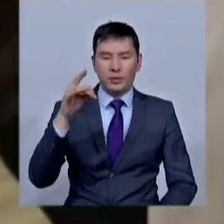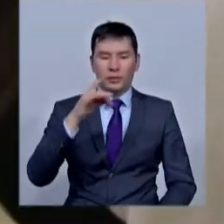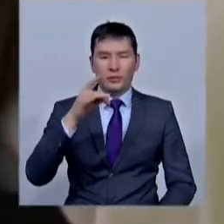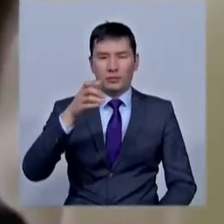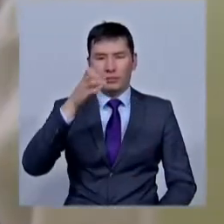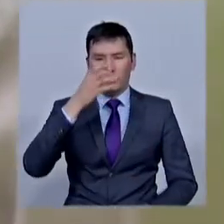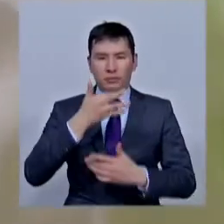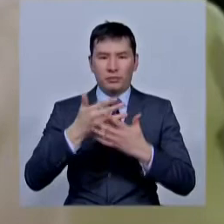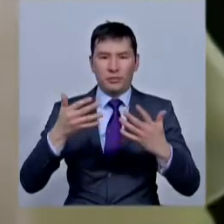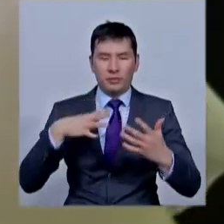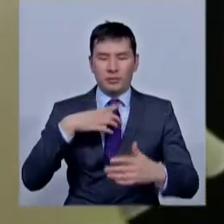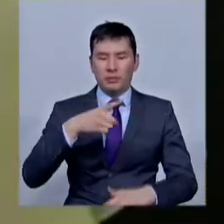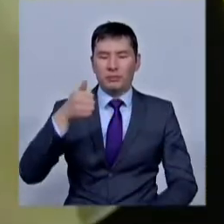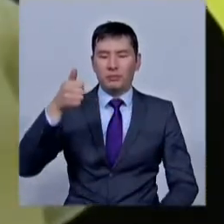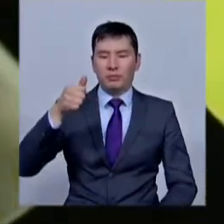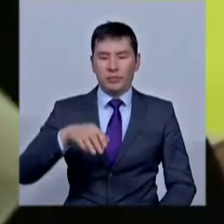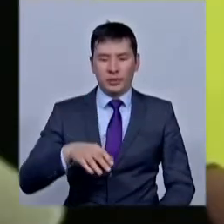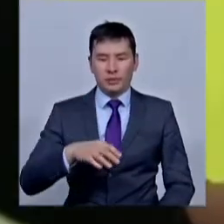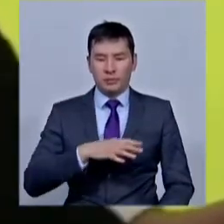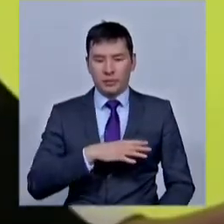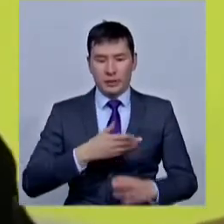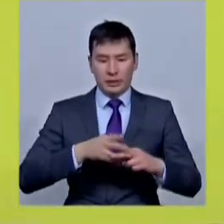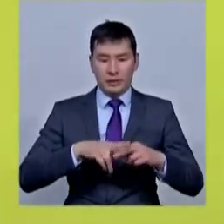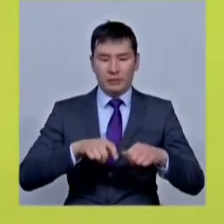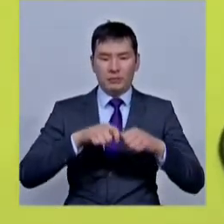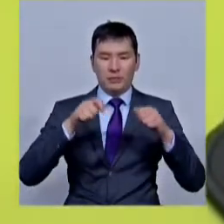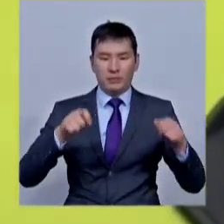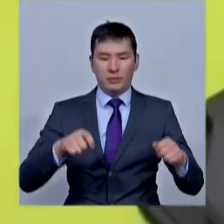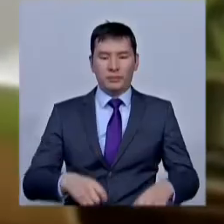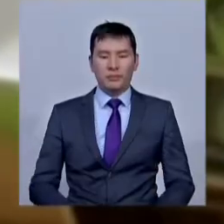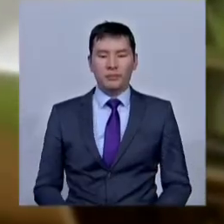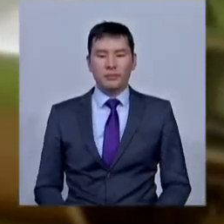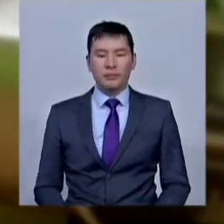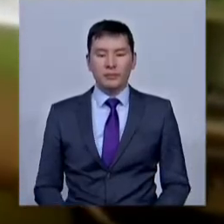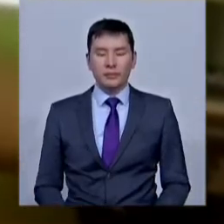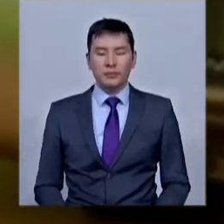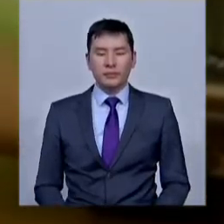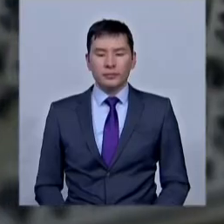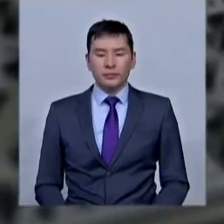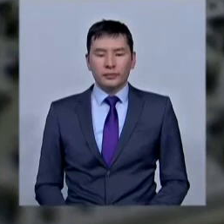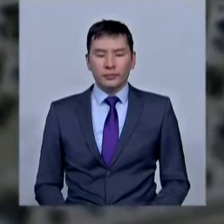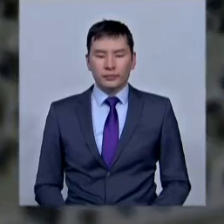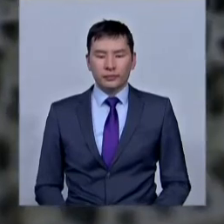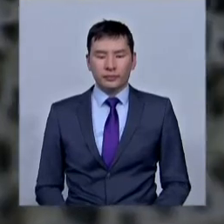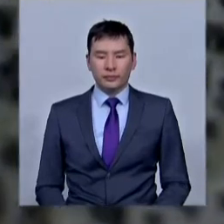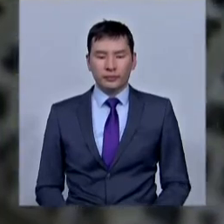жобалар байқауында жеңімпаз атанып, жүлдеге осы зертхананы ұтып алған көрінеді. Анар Қанат, Ринат Фархат, Алматы телеарнасы.